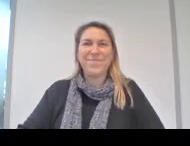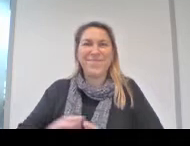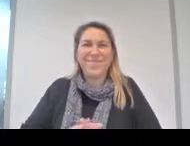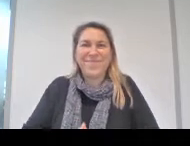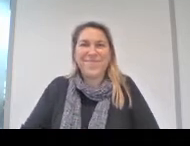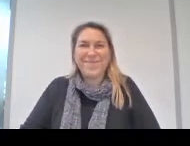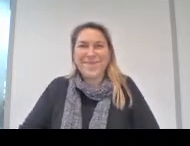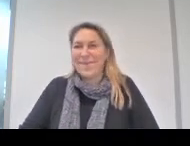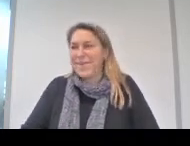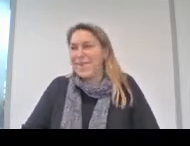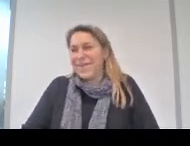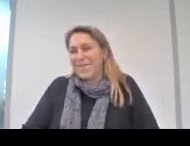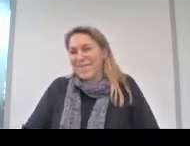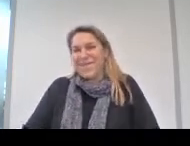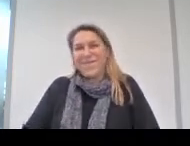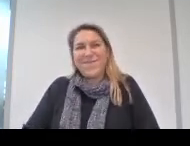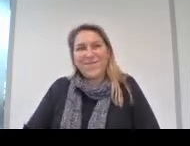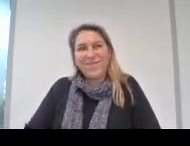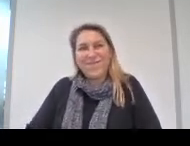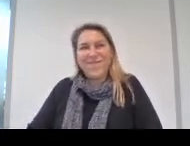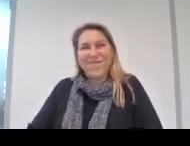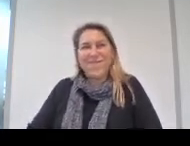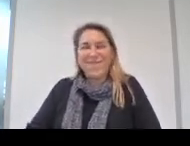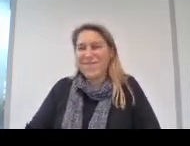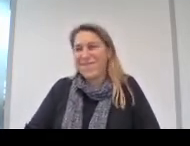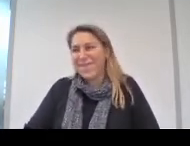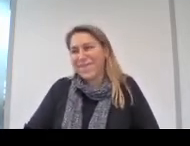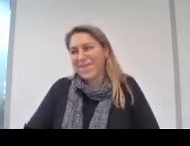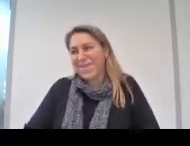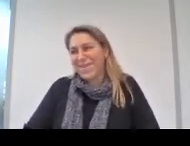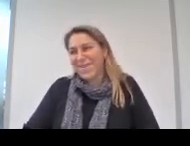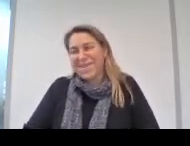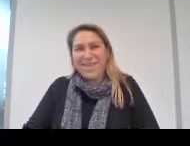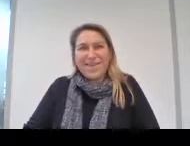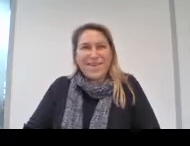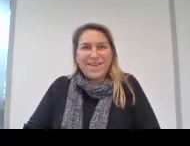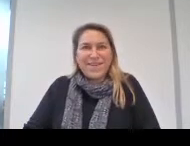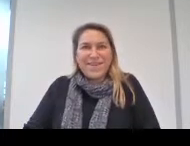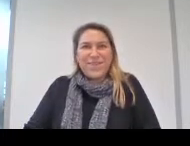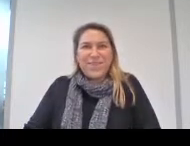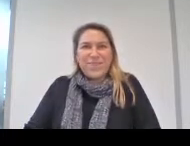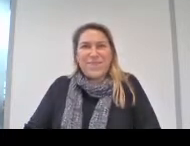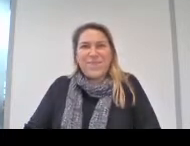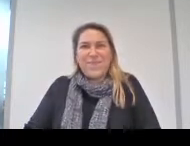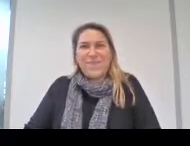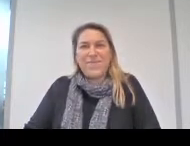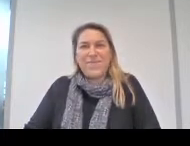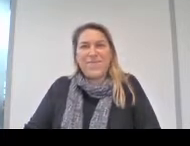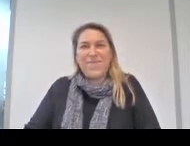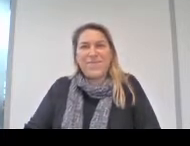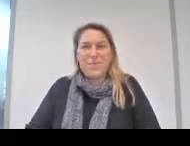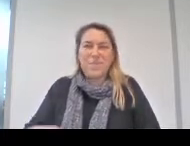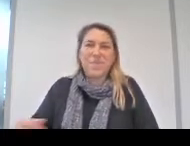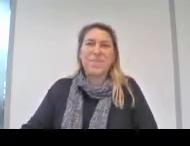Merci. Alors, les secteurs qui emploient en Auvergne-Rhône-Alpes, d'abord, on est sur une région qui est une très grande région